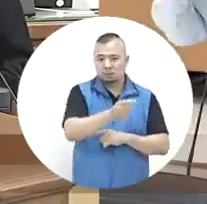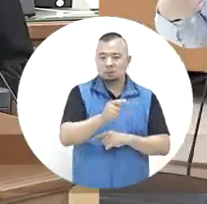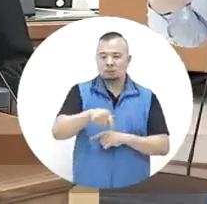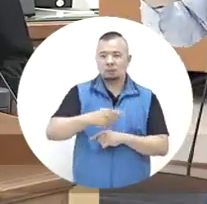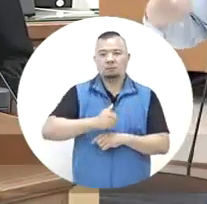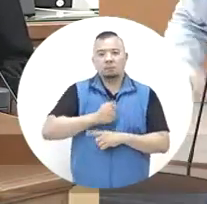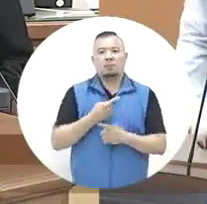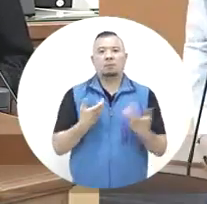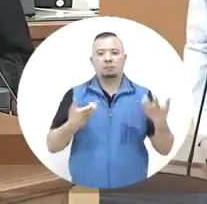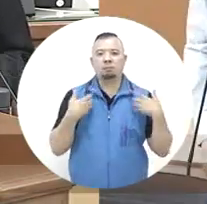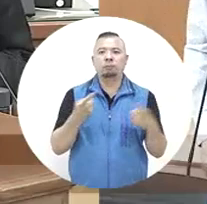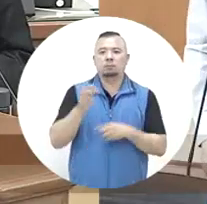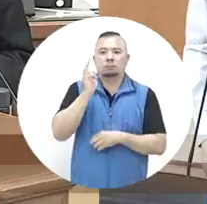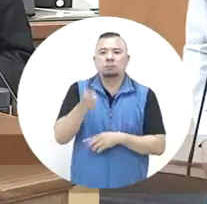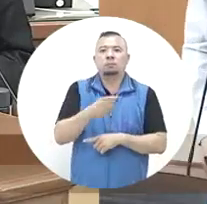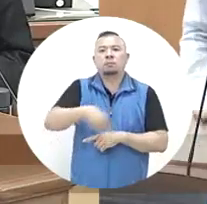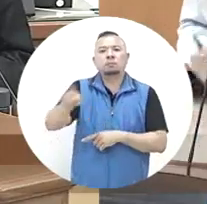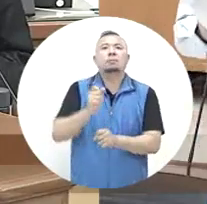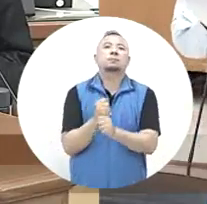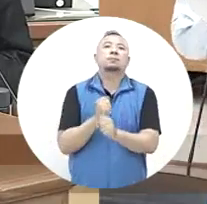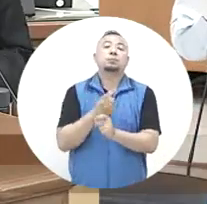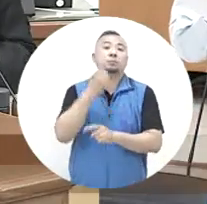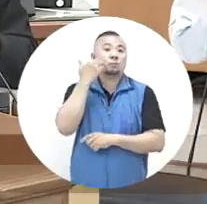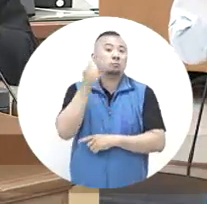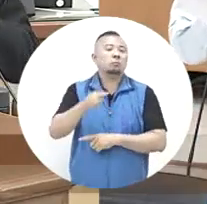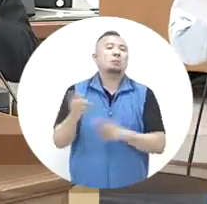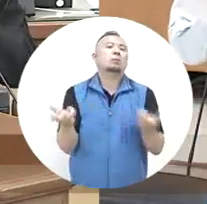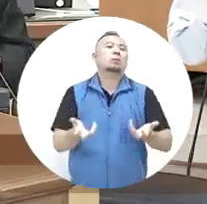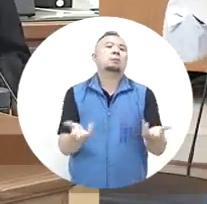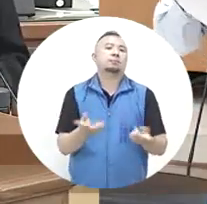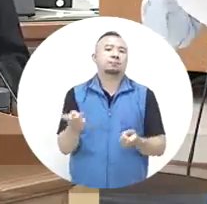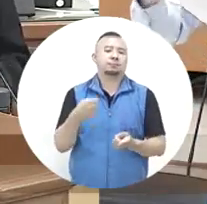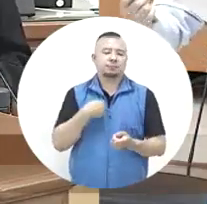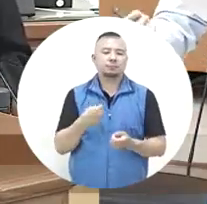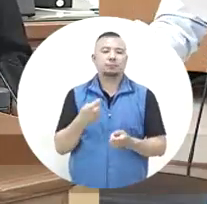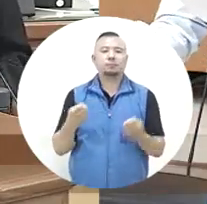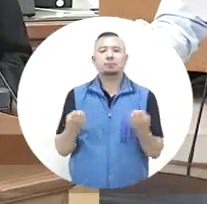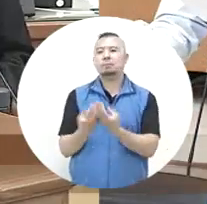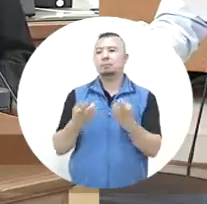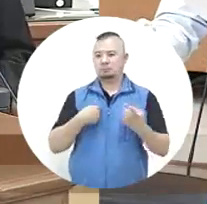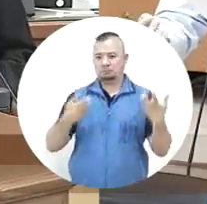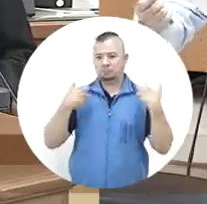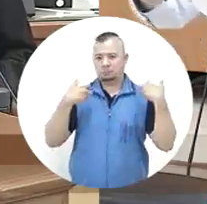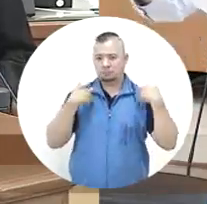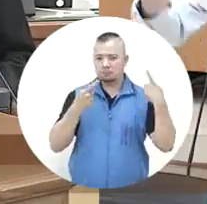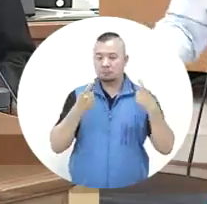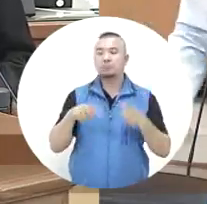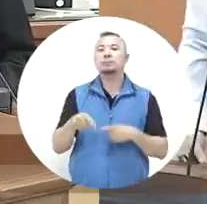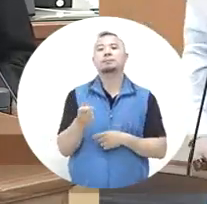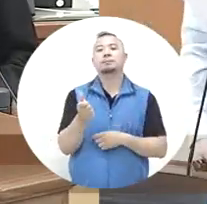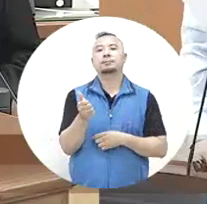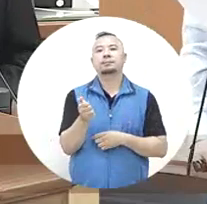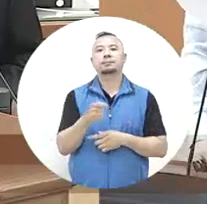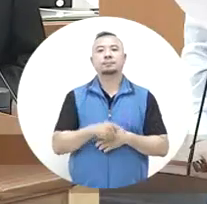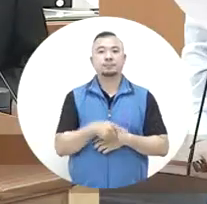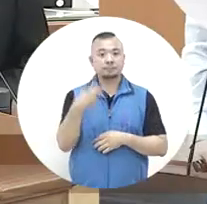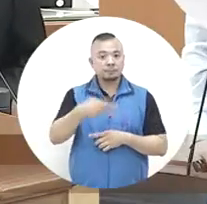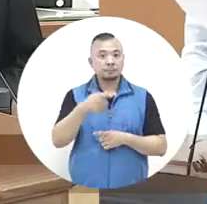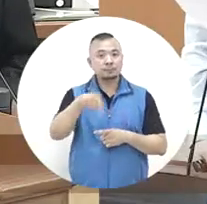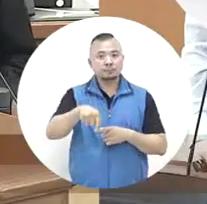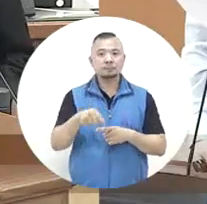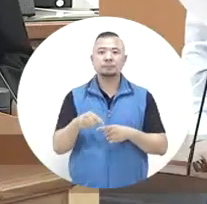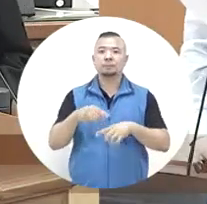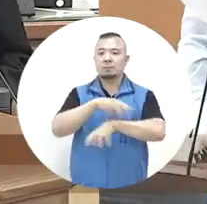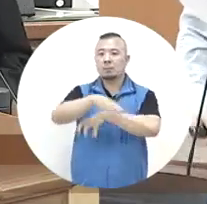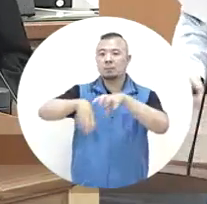哦，有事情我负责这样子。好，哦，谢谢市长， 谢谢议员。 哦，那再来就是讨论到一样环保局的问题哦，丢垃圾的问